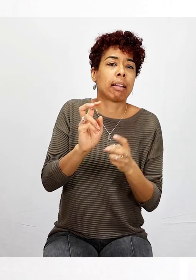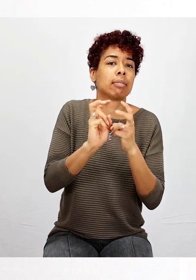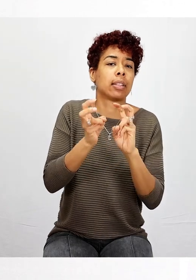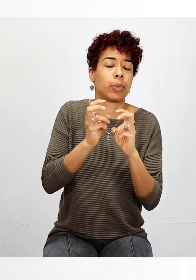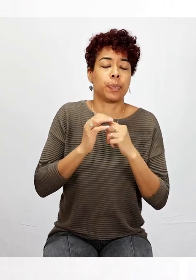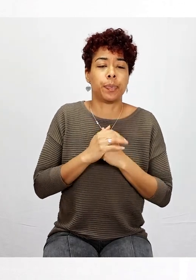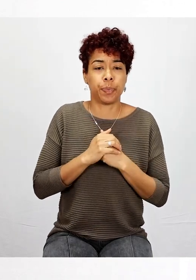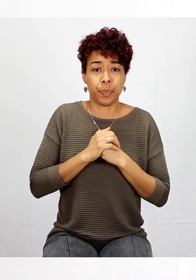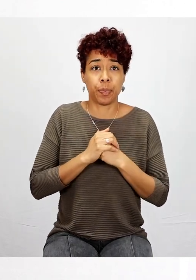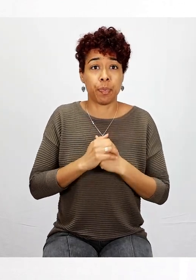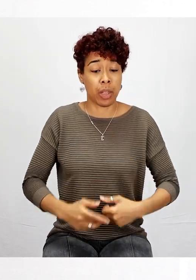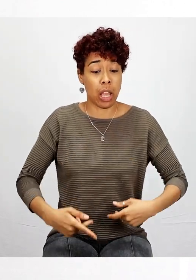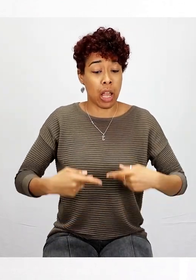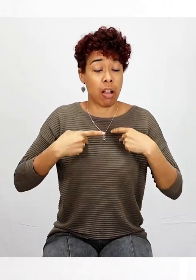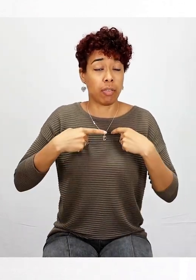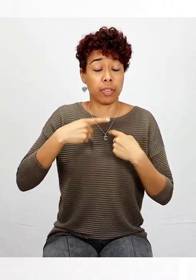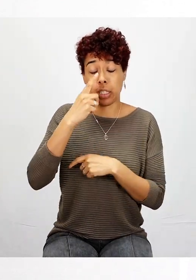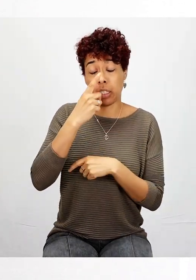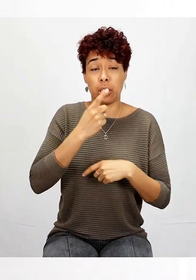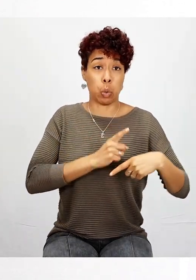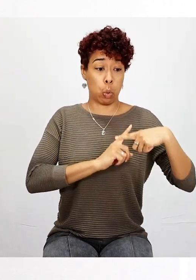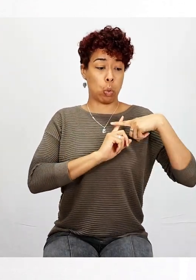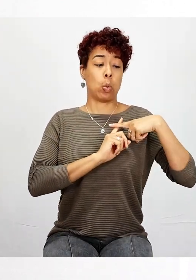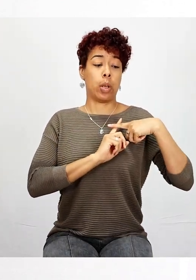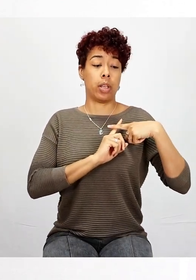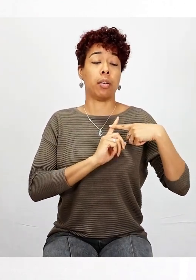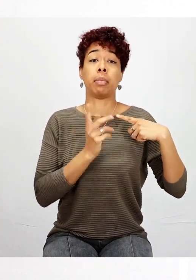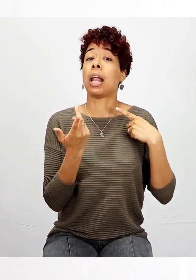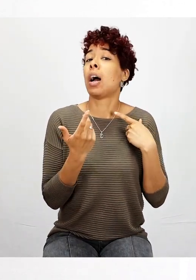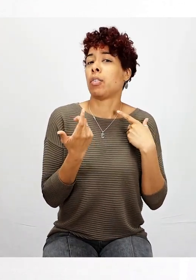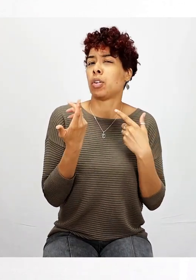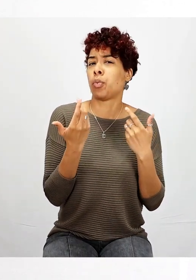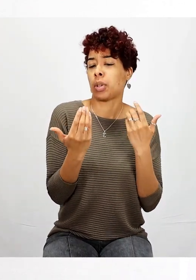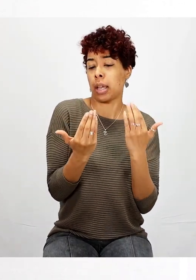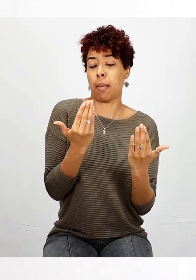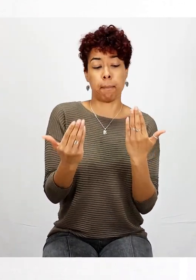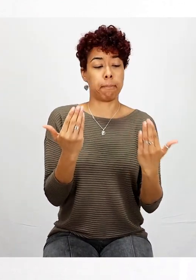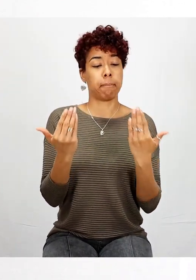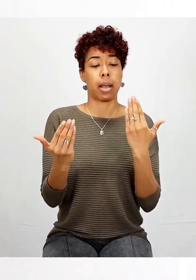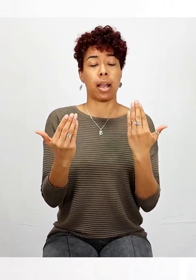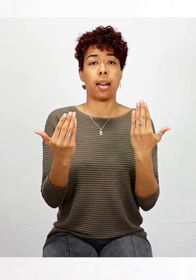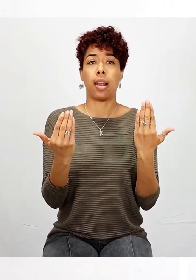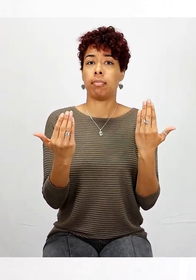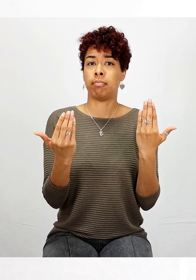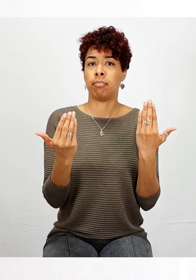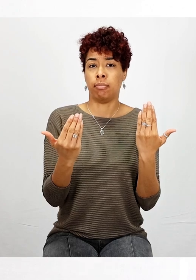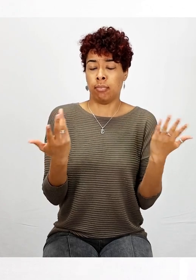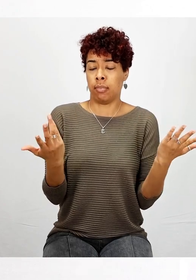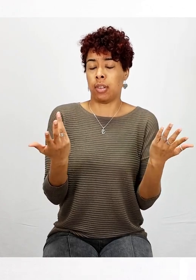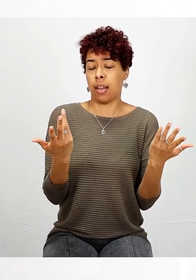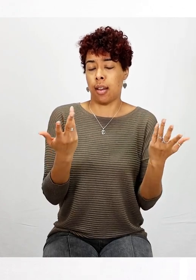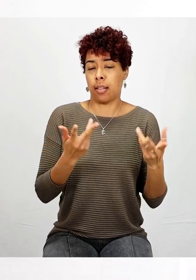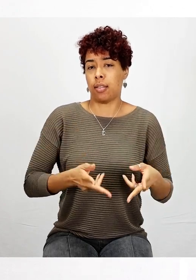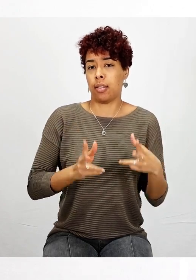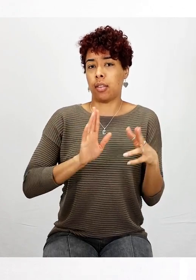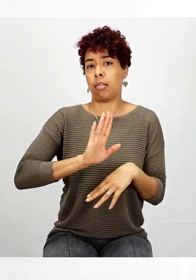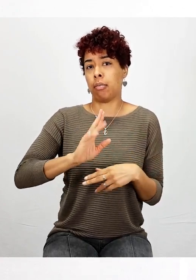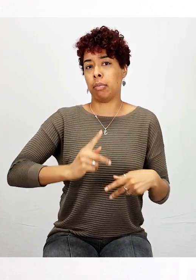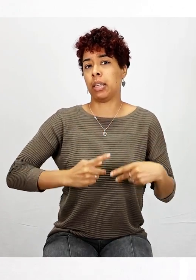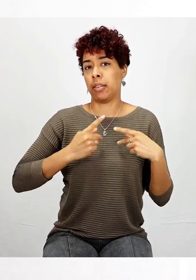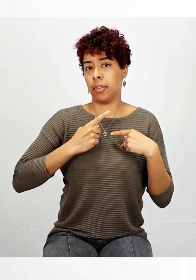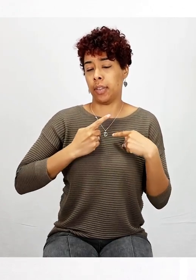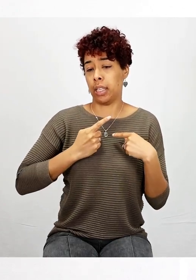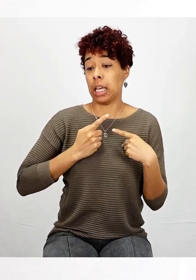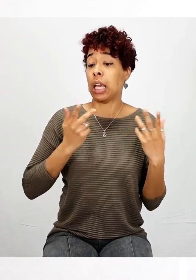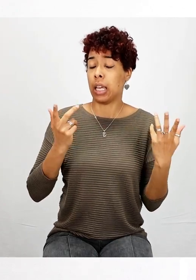dans notre vie de croyant, je vais simplement faire des petits parallèles pour nous dire qu'il y a des temps comme ça dans notre vie et